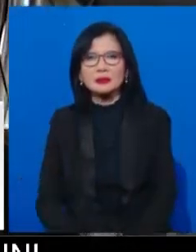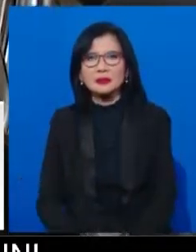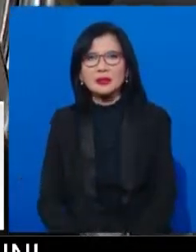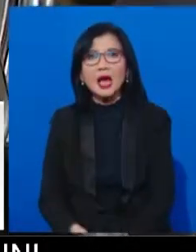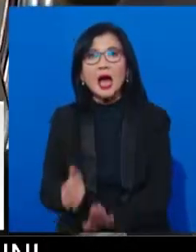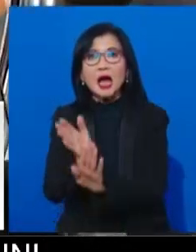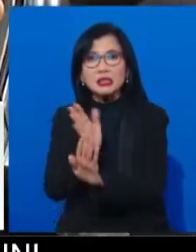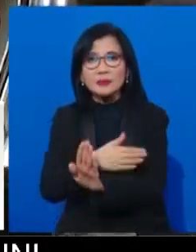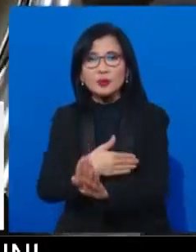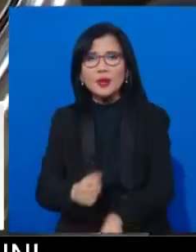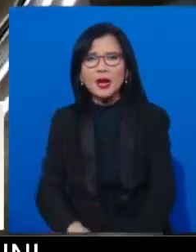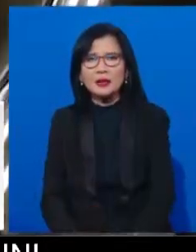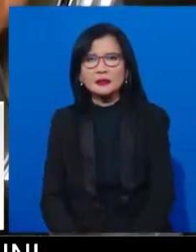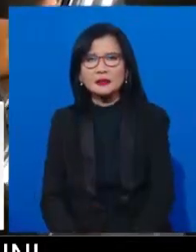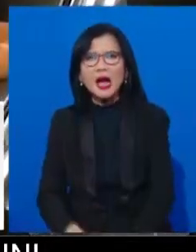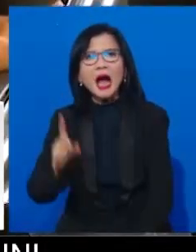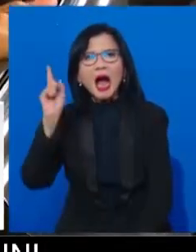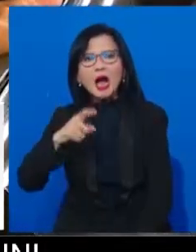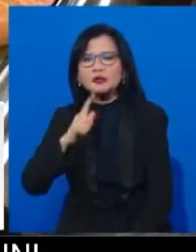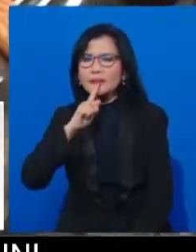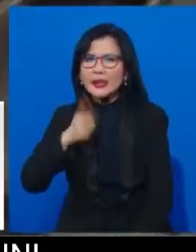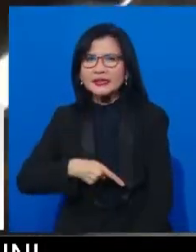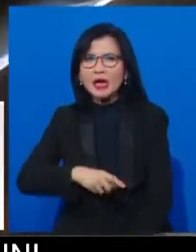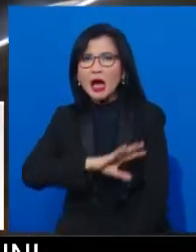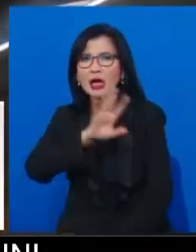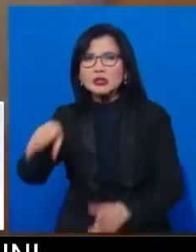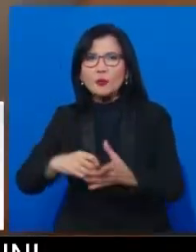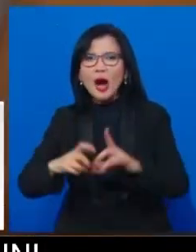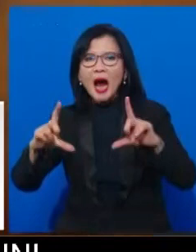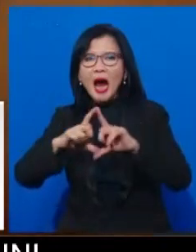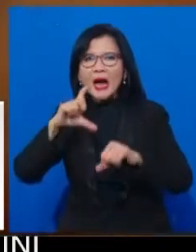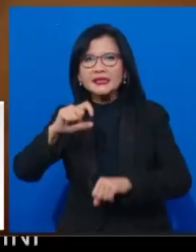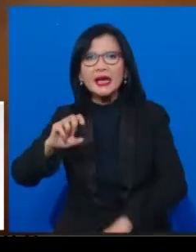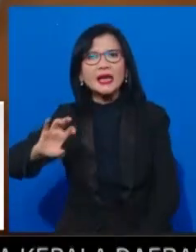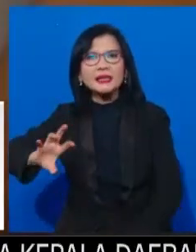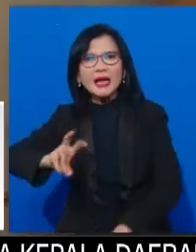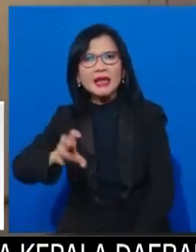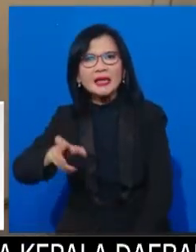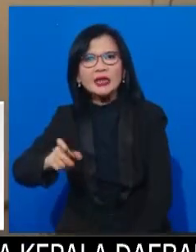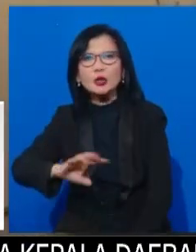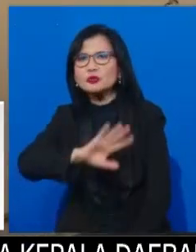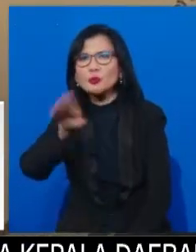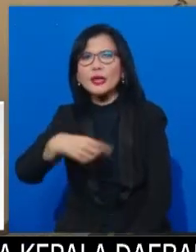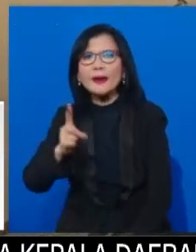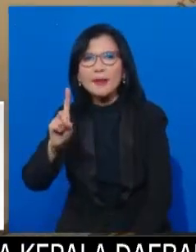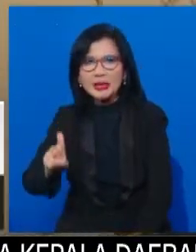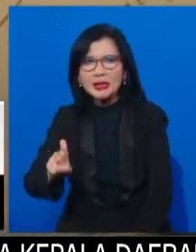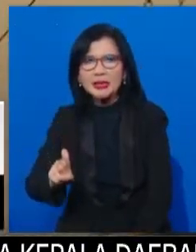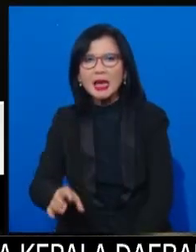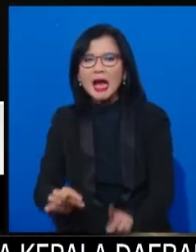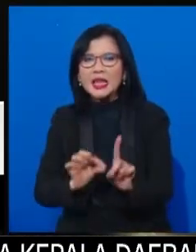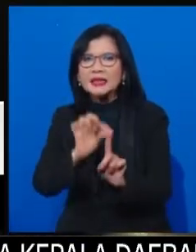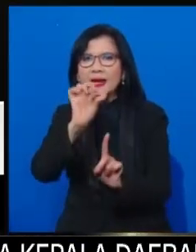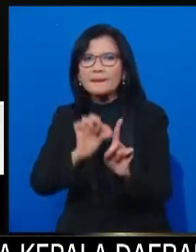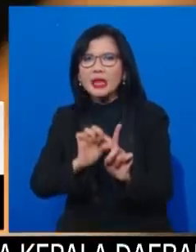Sebelum melakukan uji emisi, harus dipastikan semua beban seperti AC dan radio dalam kondisi mati. Temperatur kerja